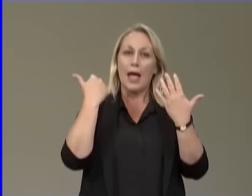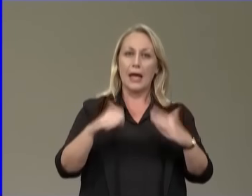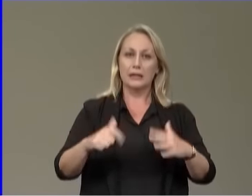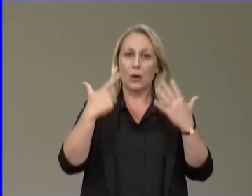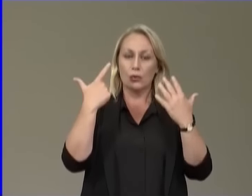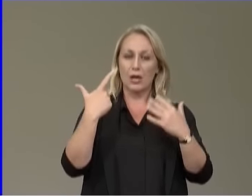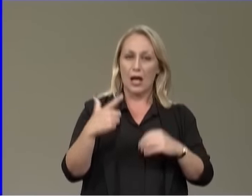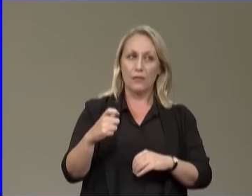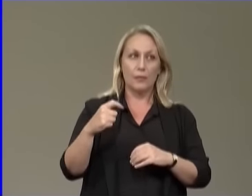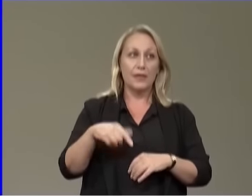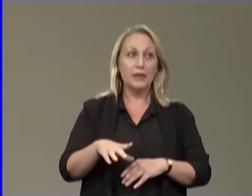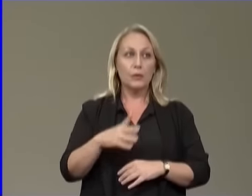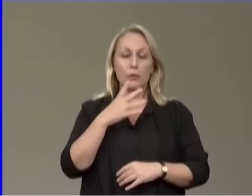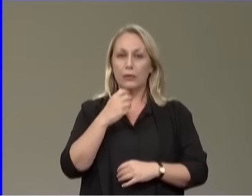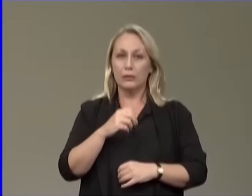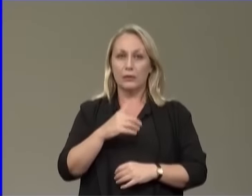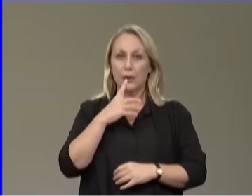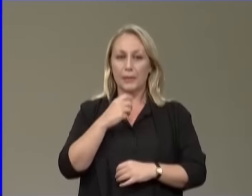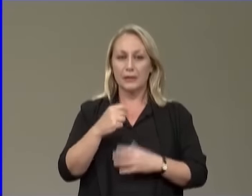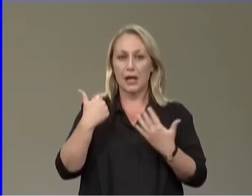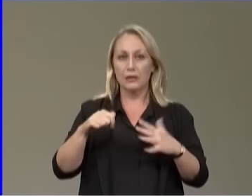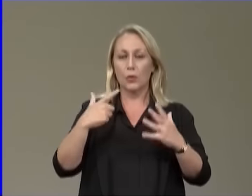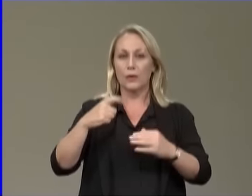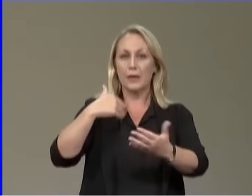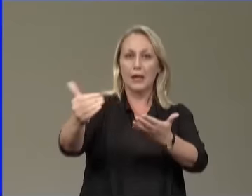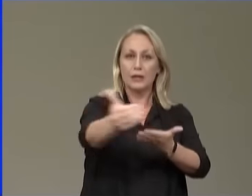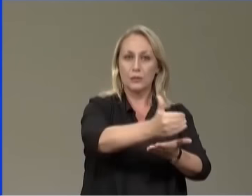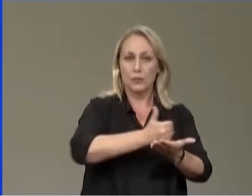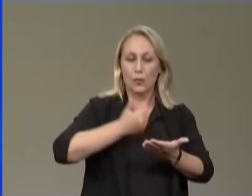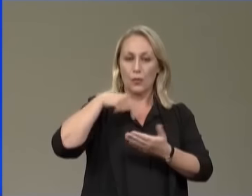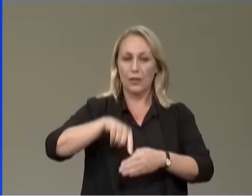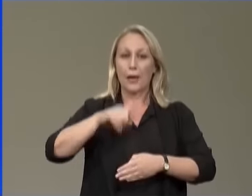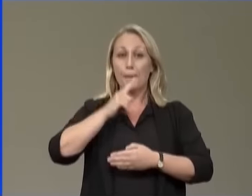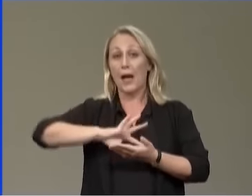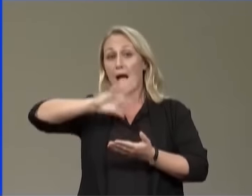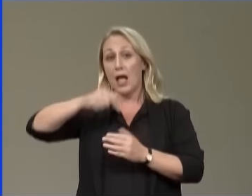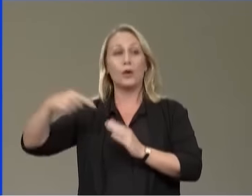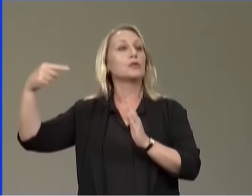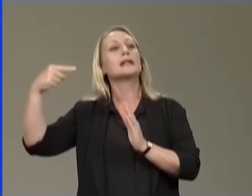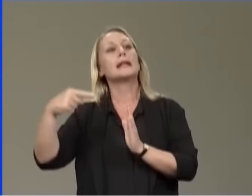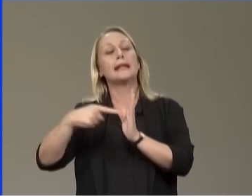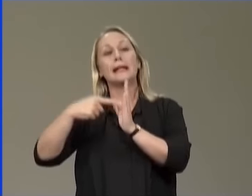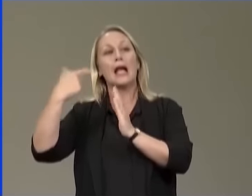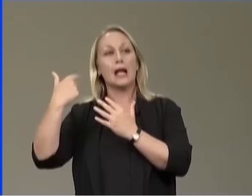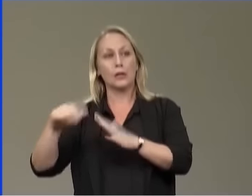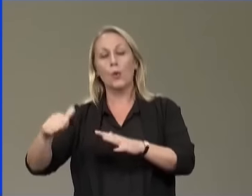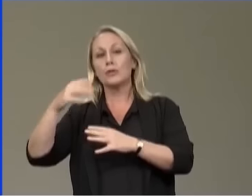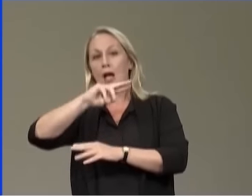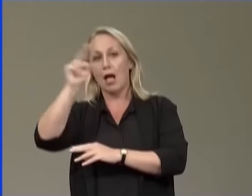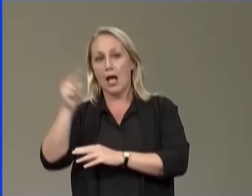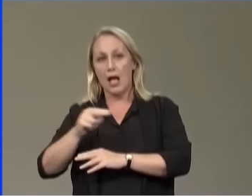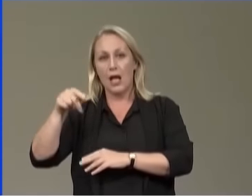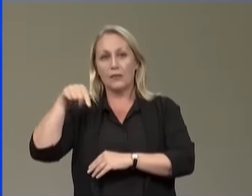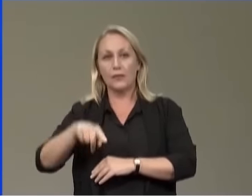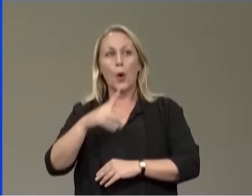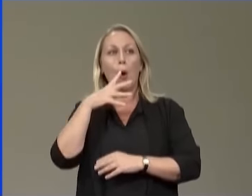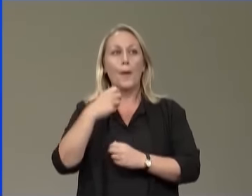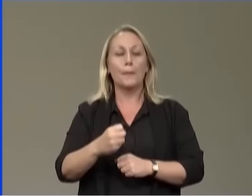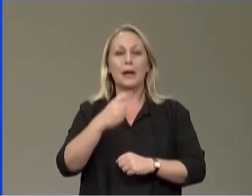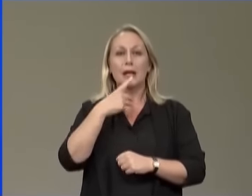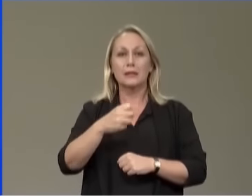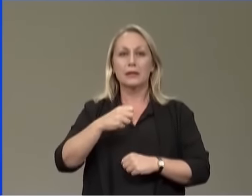670.000 συνταξιούχοι με εισόδημα ως 1.600 ευρώ που έχουν ακόμα προσωπική διαφορά θα λάβουν ως